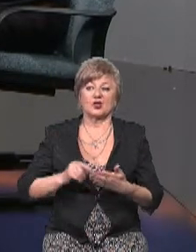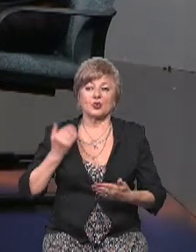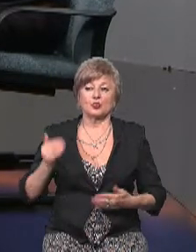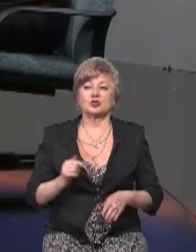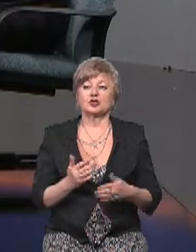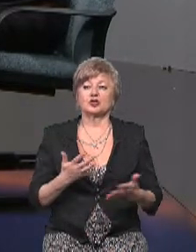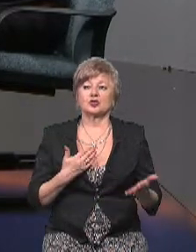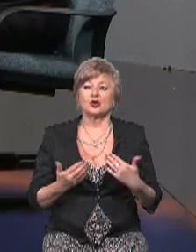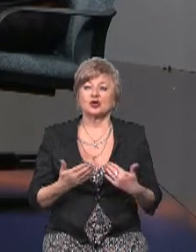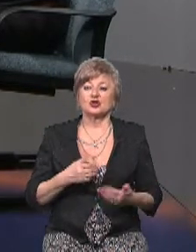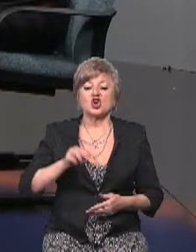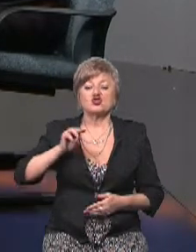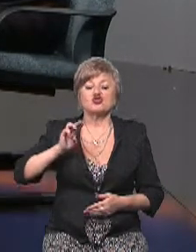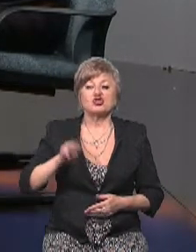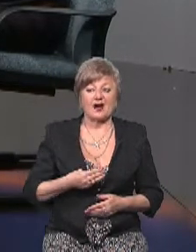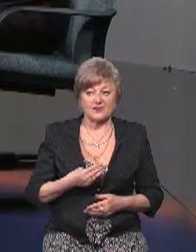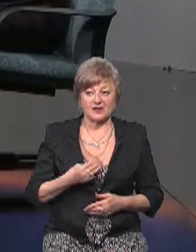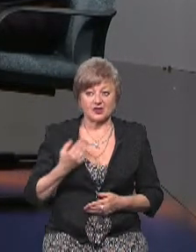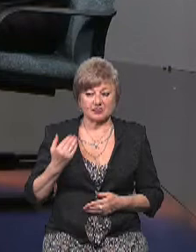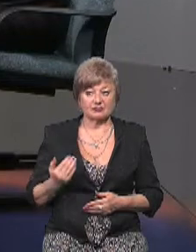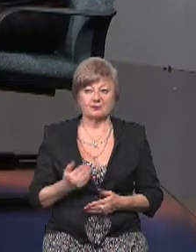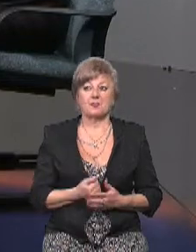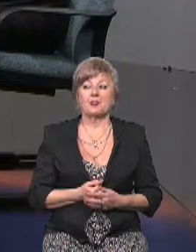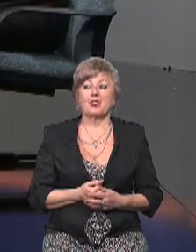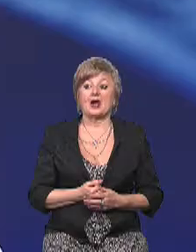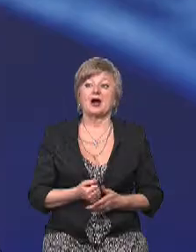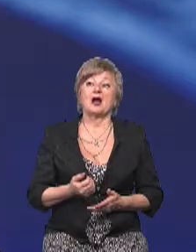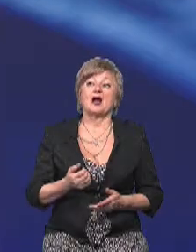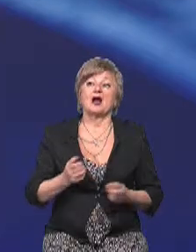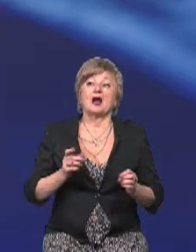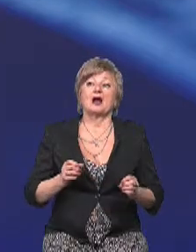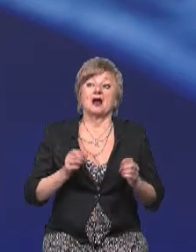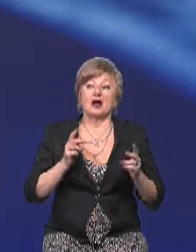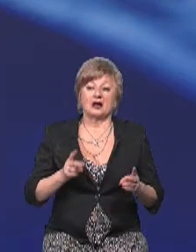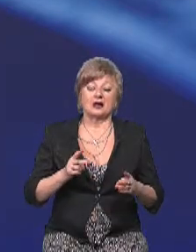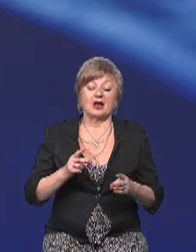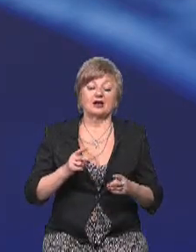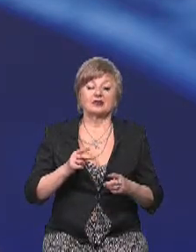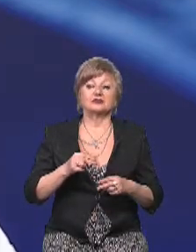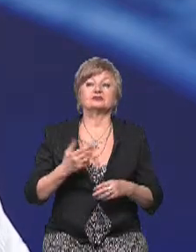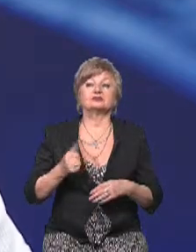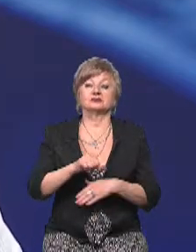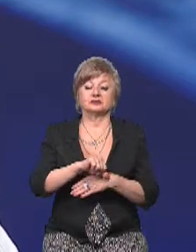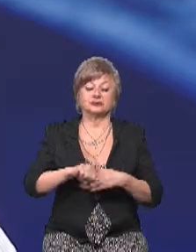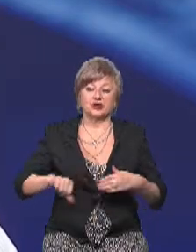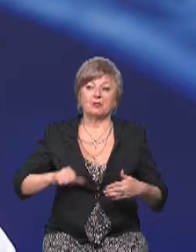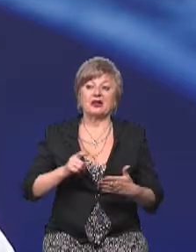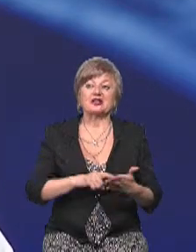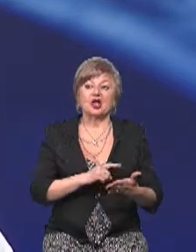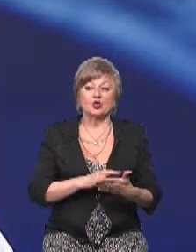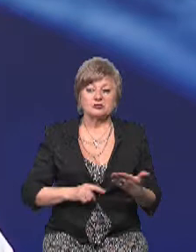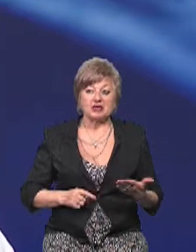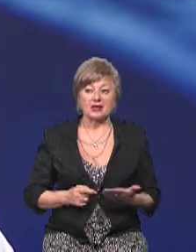стосовно штрафних санкцій, якщо так можна більше. А так як розмитнення відбувалося на митному посту Запоріжжя